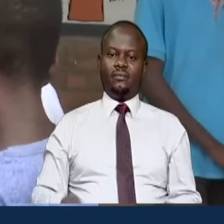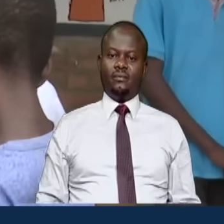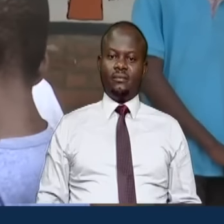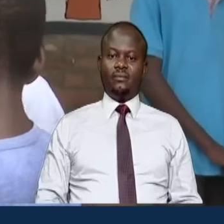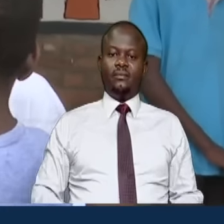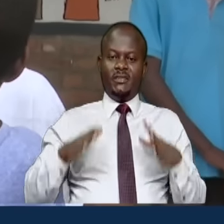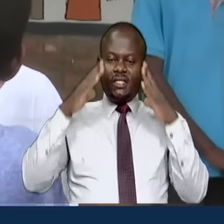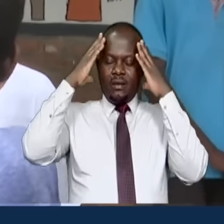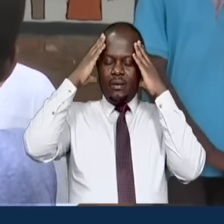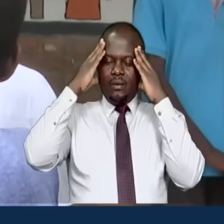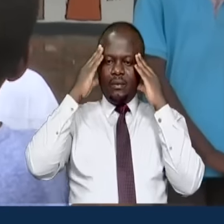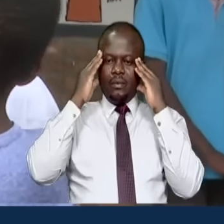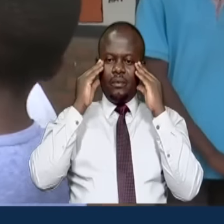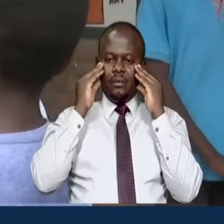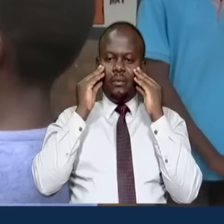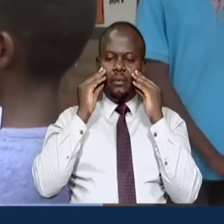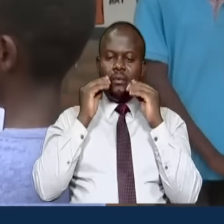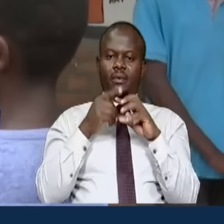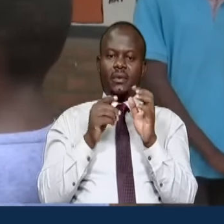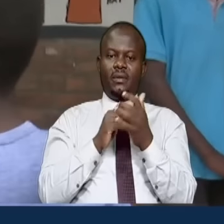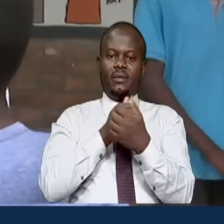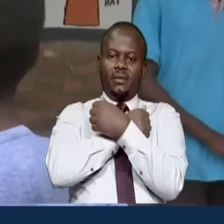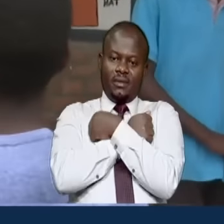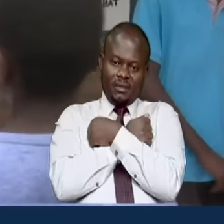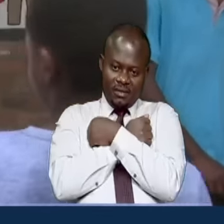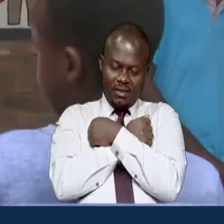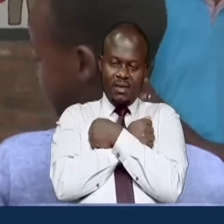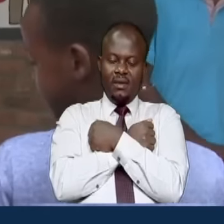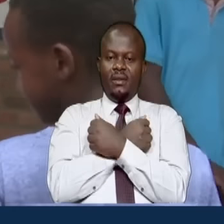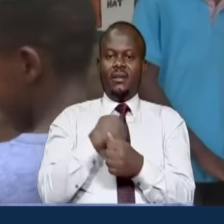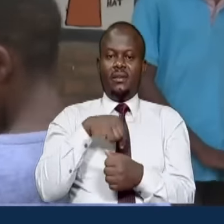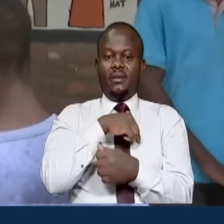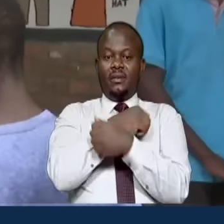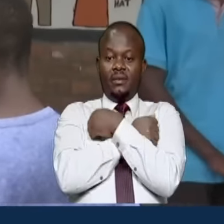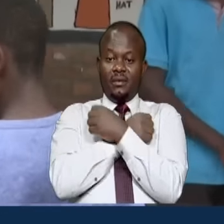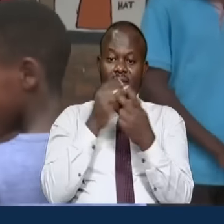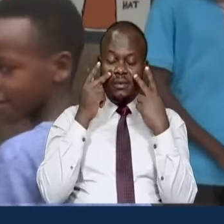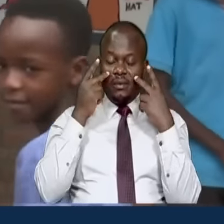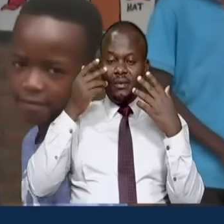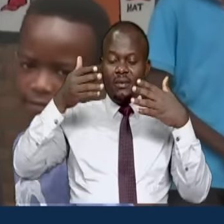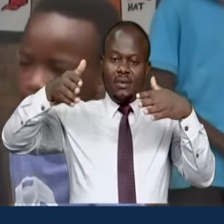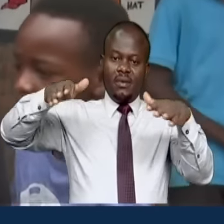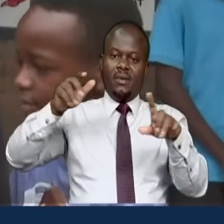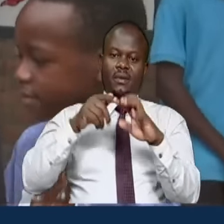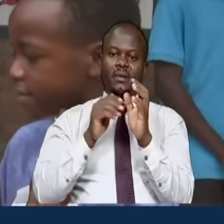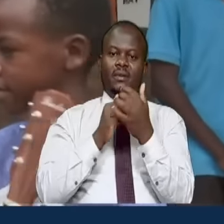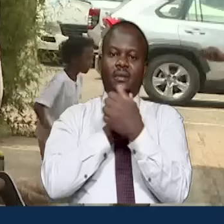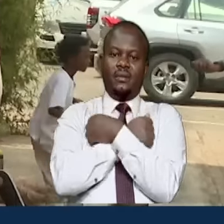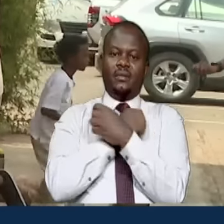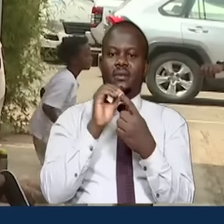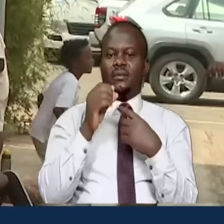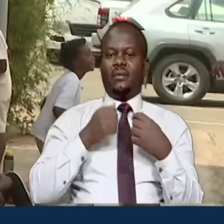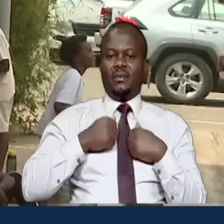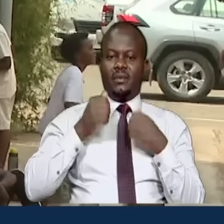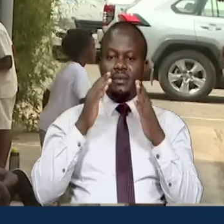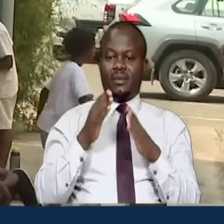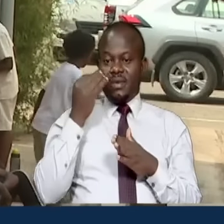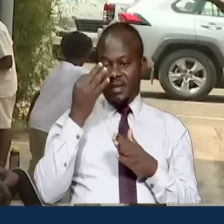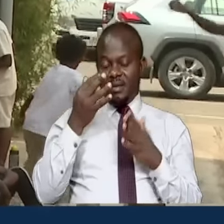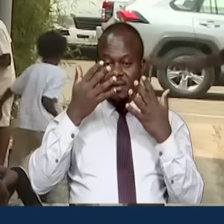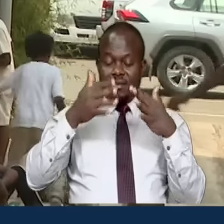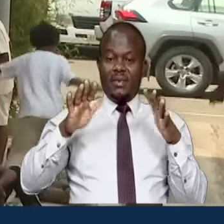mu mutwe kandi ndabikunda, nkunda kubona abantu babyina kandi nkunda umuco nyarwanda. Iyo maze